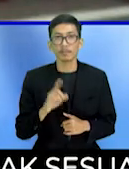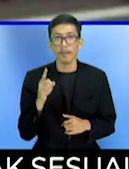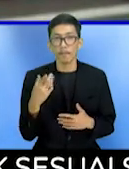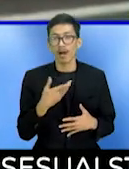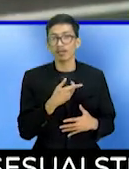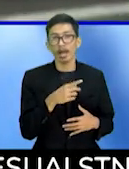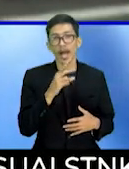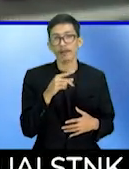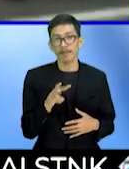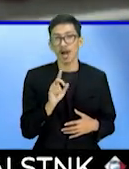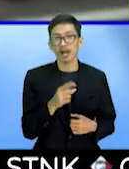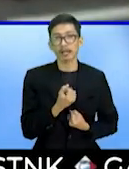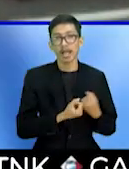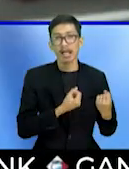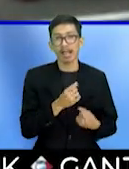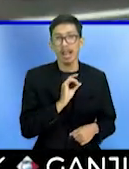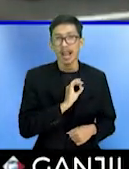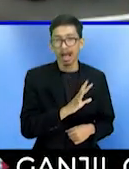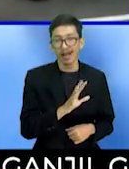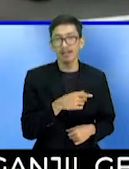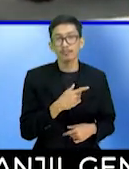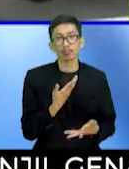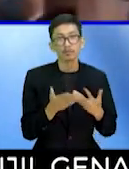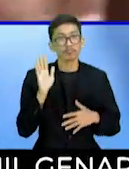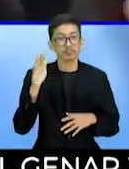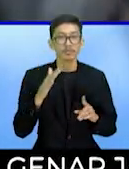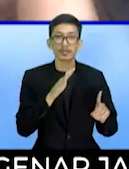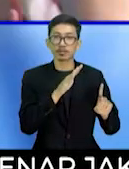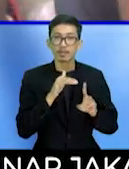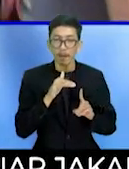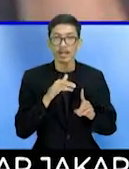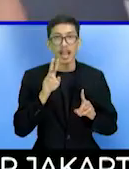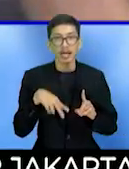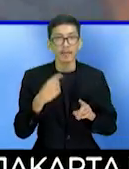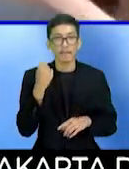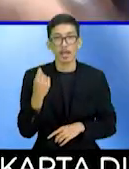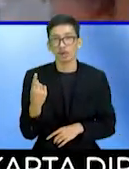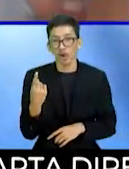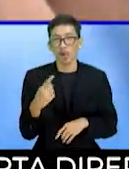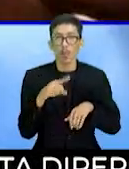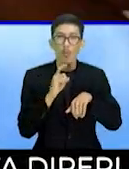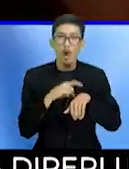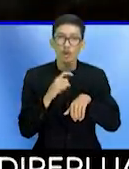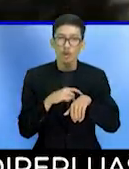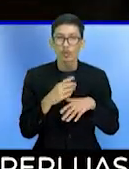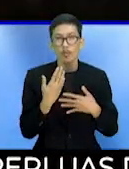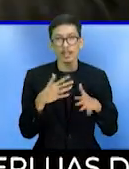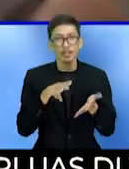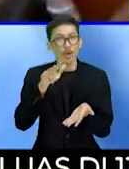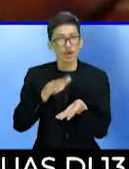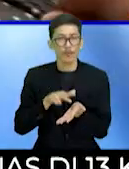ada kegiatan lainnya. Dan rencananya akan dijadwalkan ulang untuk pemanggilannya esok pagi. Untuk waktunya masih dalam tahap konfirmasi.